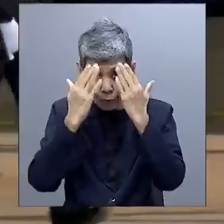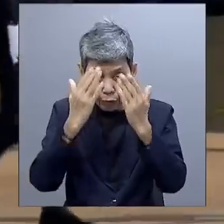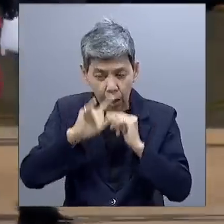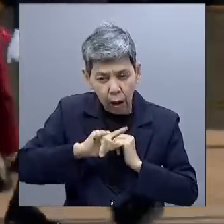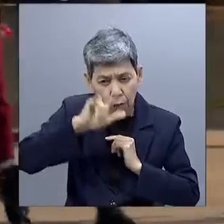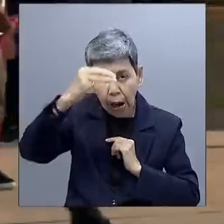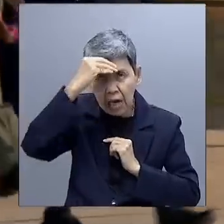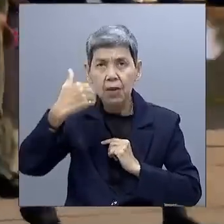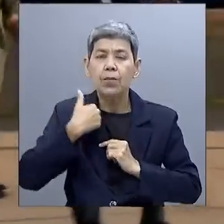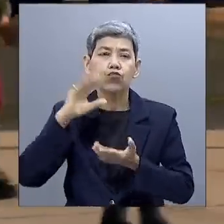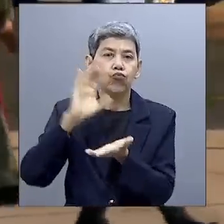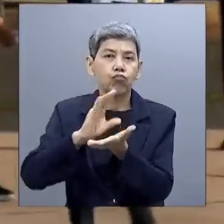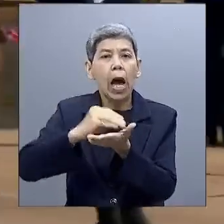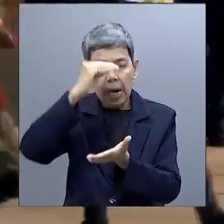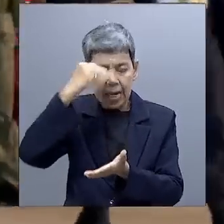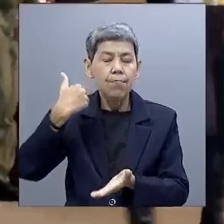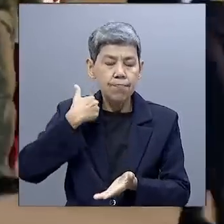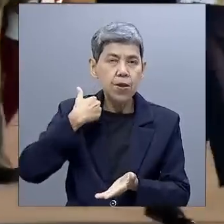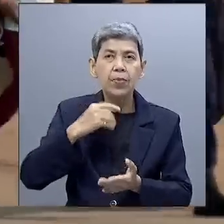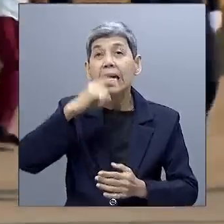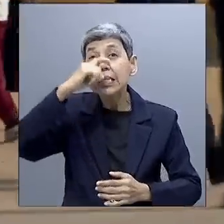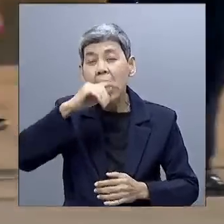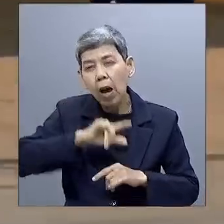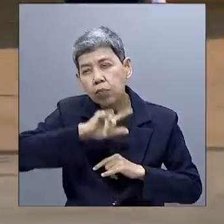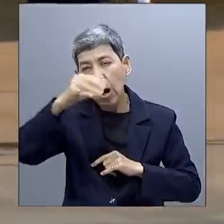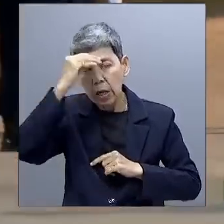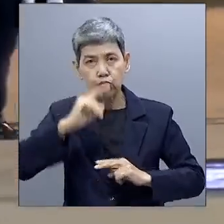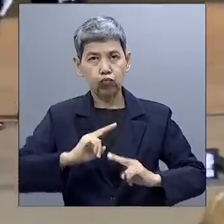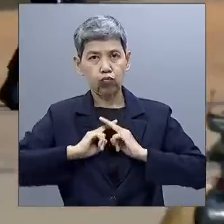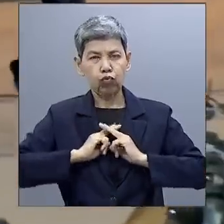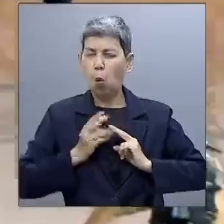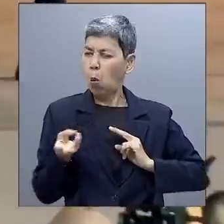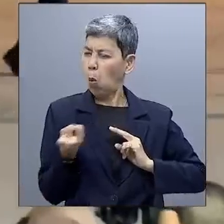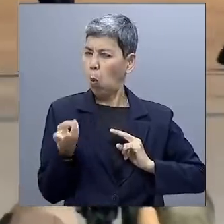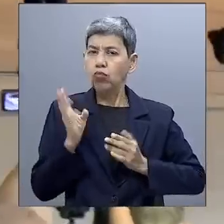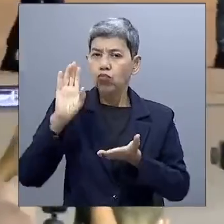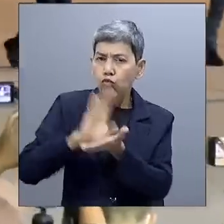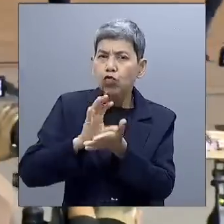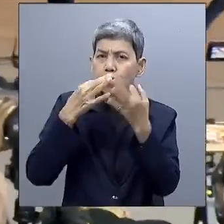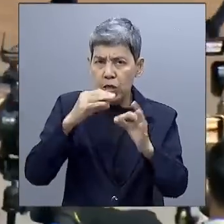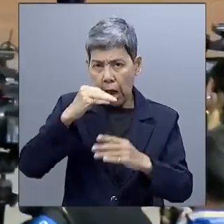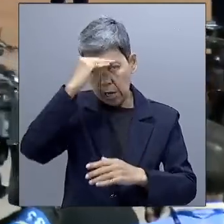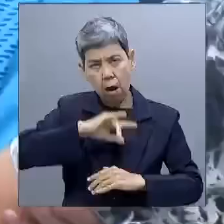ซูดานเพราะว่ามีทุนการศึกษาให้ค่ะคนไทยที่ไปเรียนด้วยตัวเองมีน้อยมากค่ะ